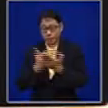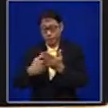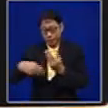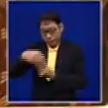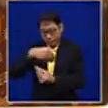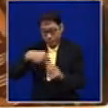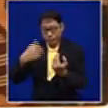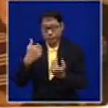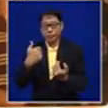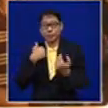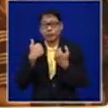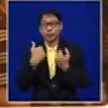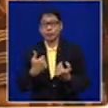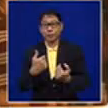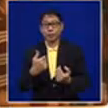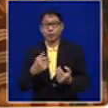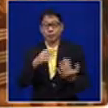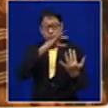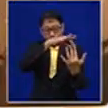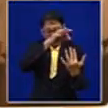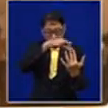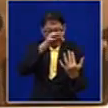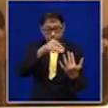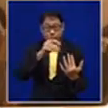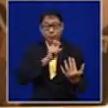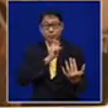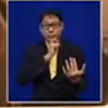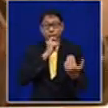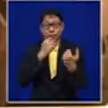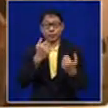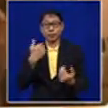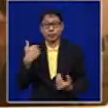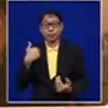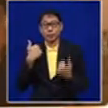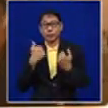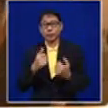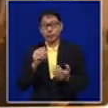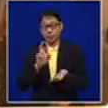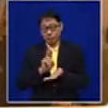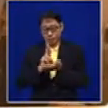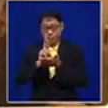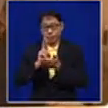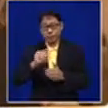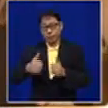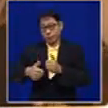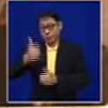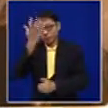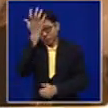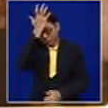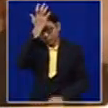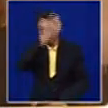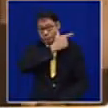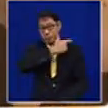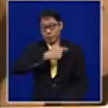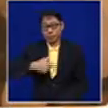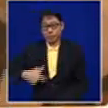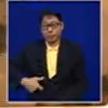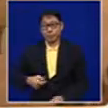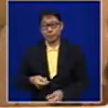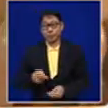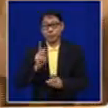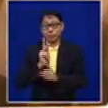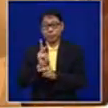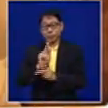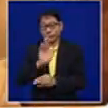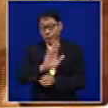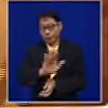ในพื้นที่ด้วยอันนี้ยังเป็นรอบคัดเลือกอยู่นะคะเดี๋ยวถ้ามีคนที่ได้รางวัลชนะเลิศเดี๋ยวจะเก็บมาฝากกันนะ อันนี้ก็จะเป็น